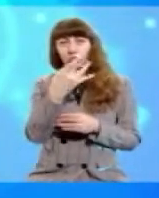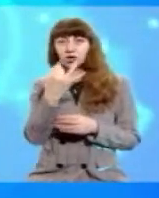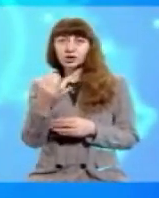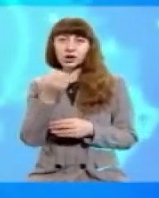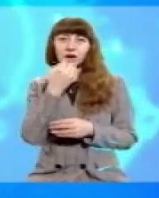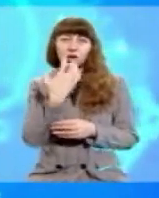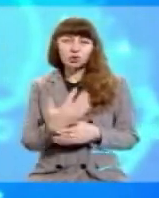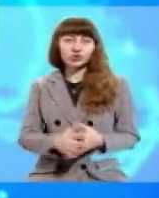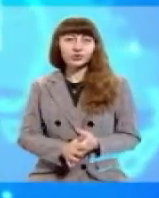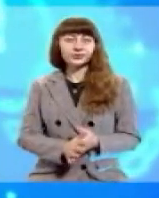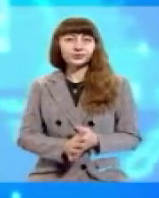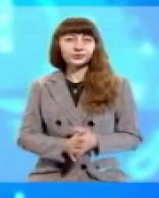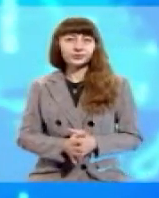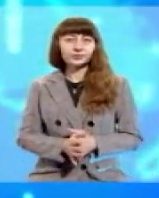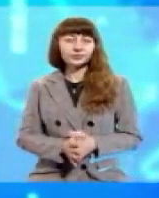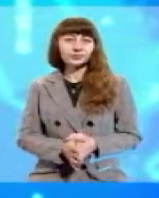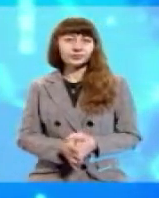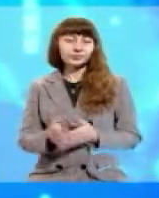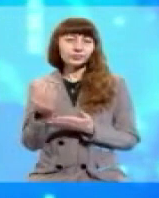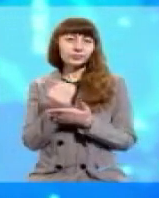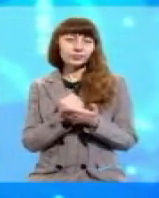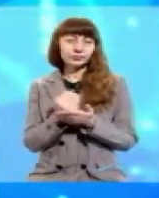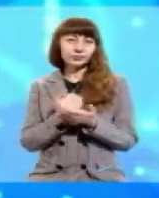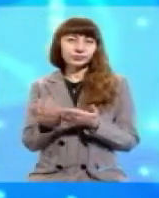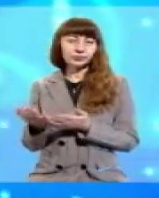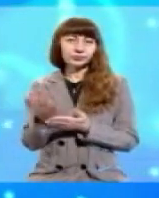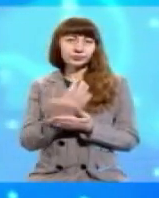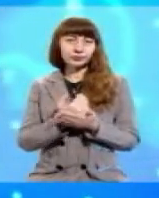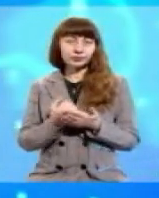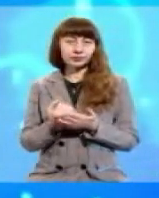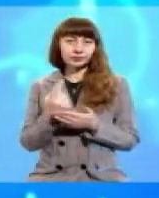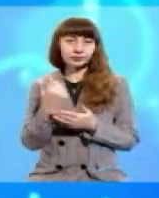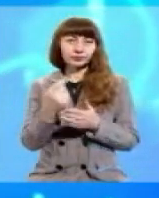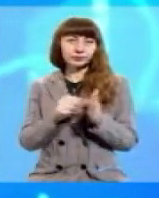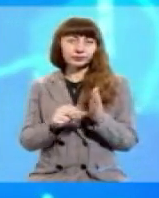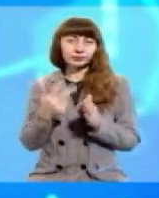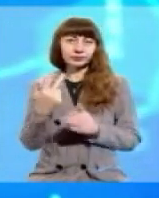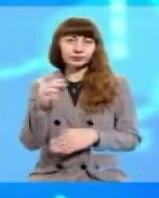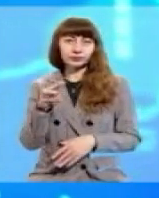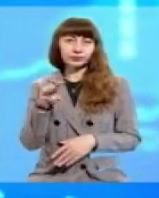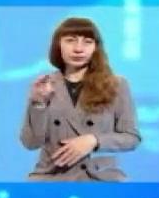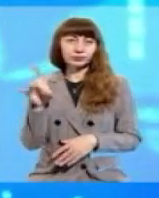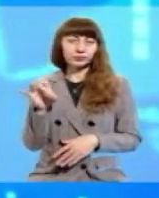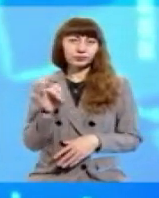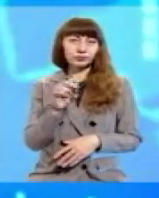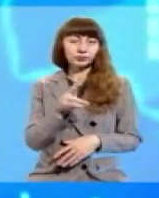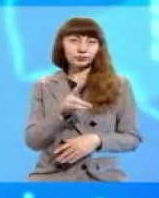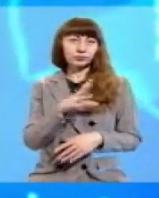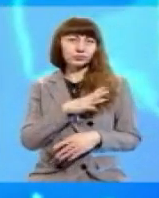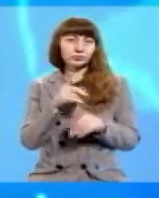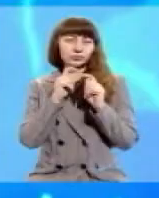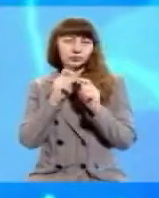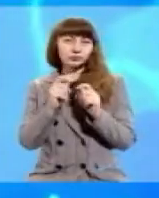құйылды. Салтанатты шарада жаз бойы тынымсыз еңбектенген озаттар марапатталып, ауыл шаруашылығы өнімдерінің көрмесі